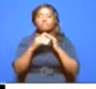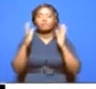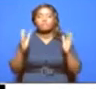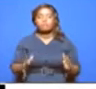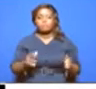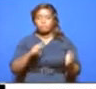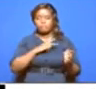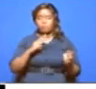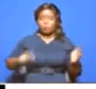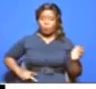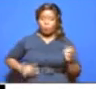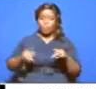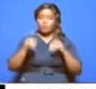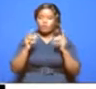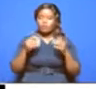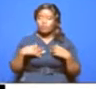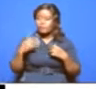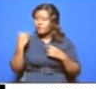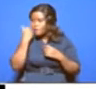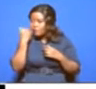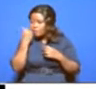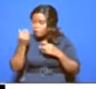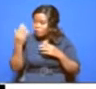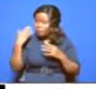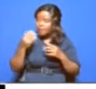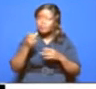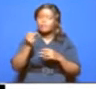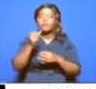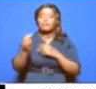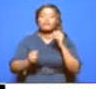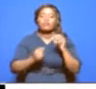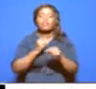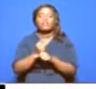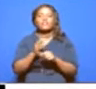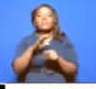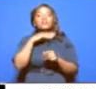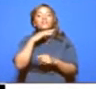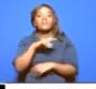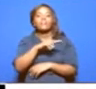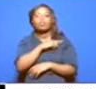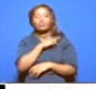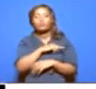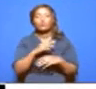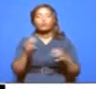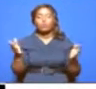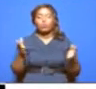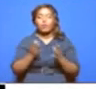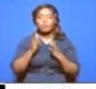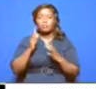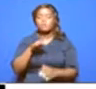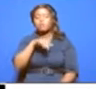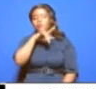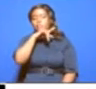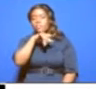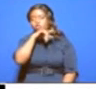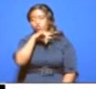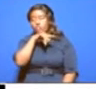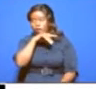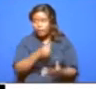amekuwa akiugua kwa muda wa miaka mitano iliyopita na alifariki katika hospitali ya Mulago mjini Kampala, Uganda. Papa